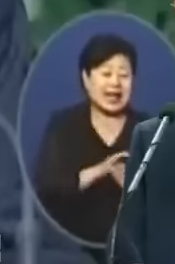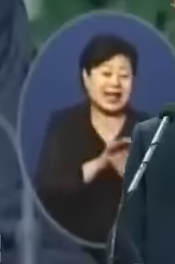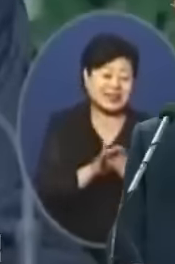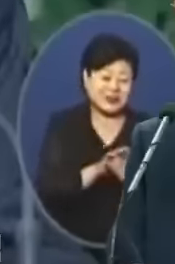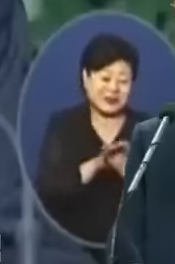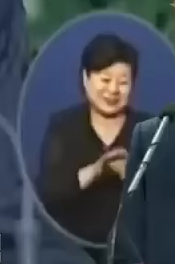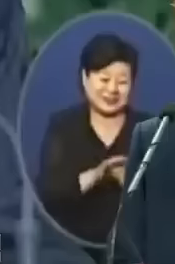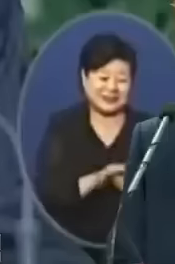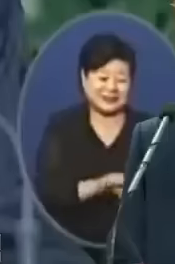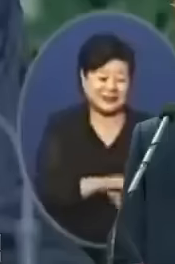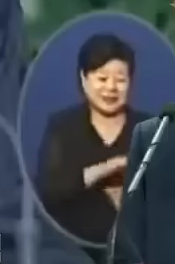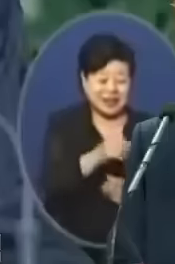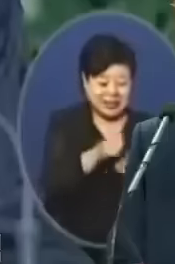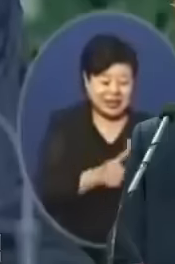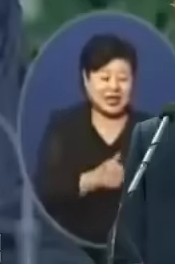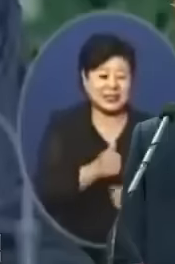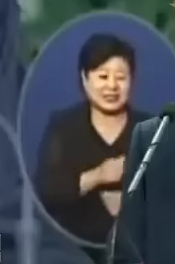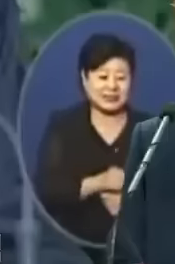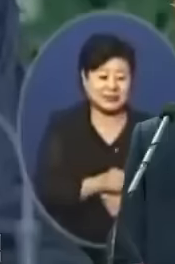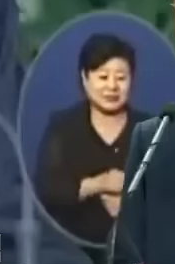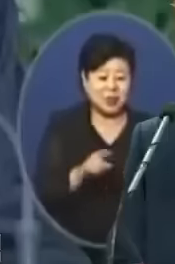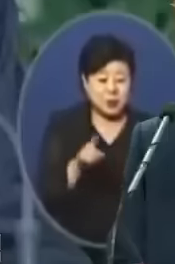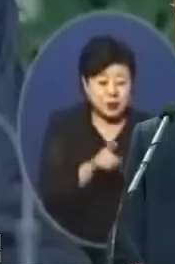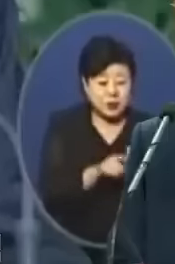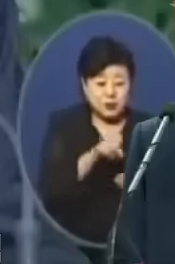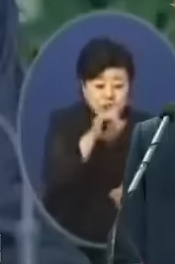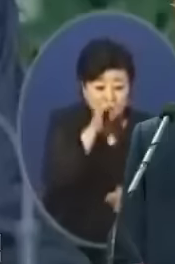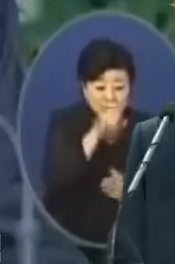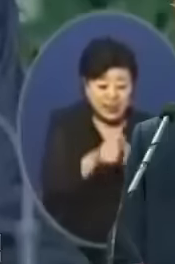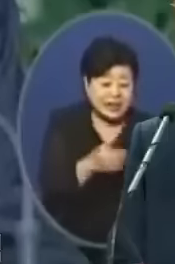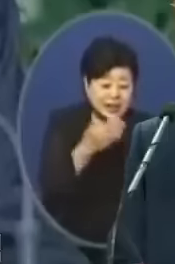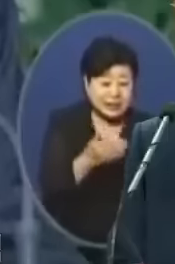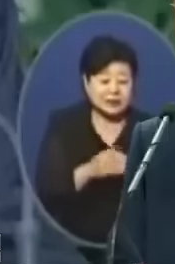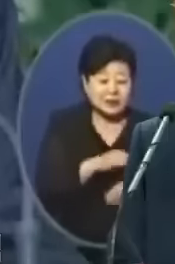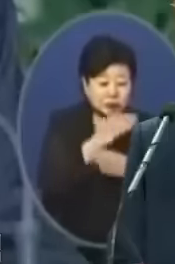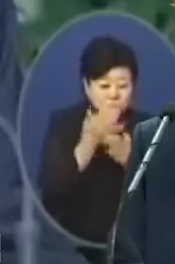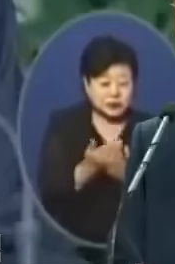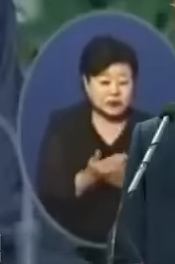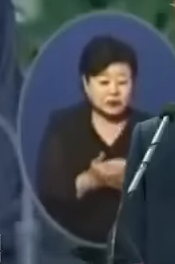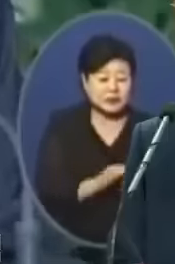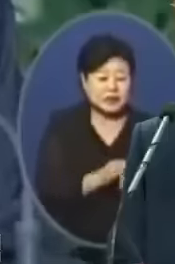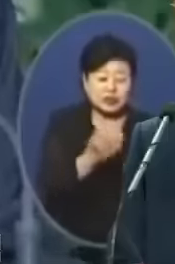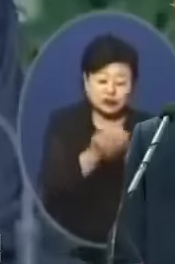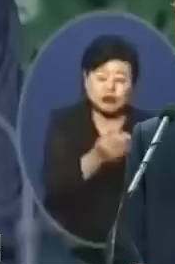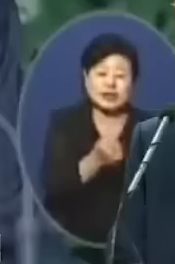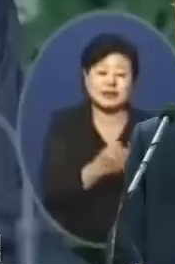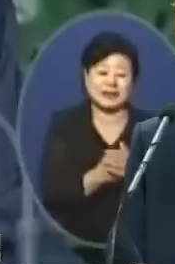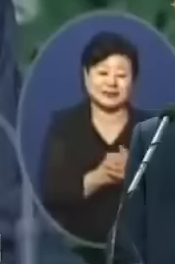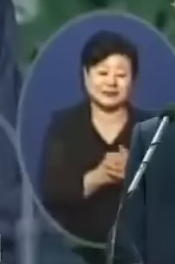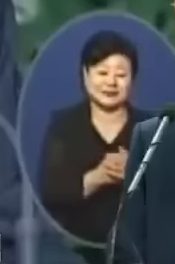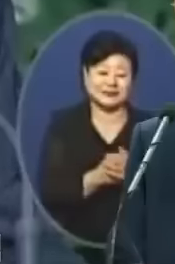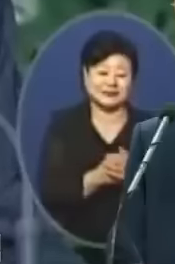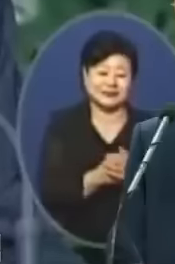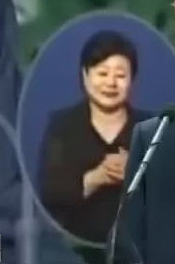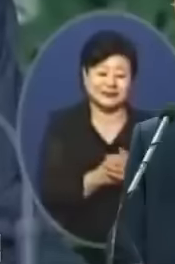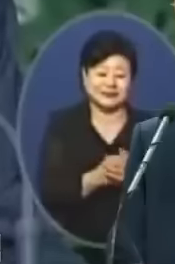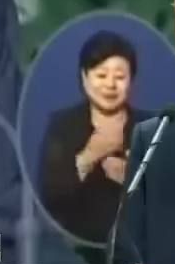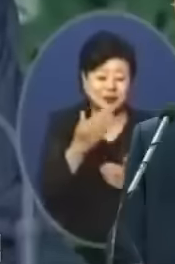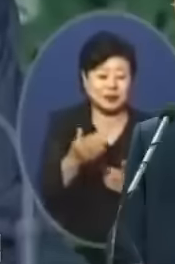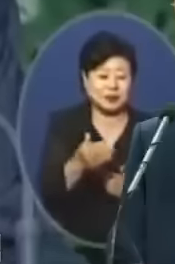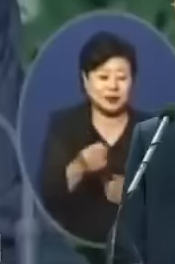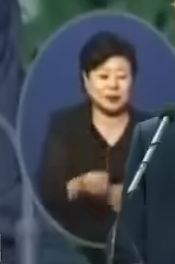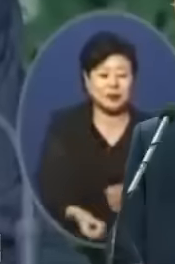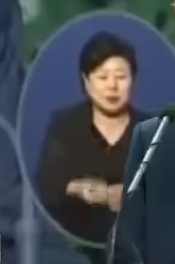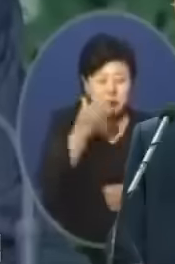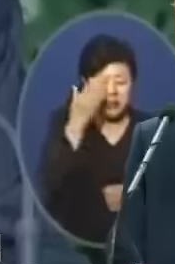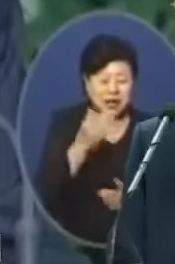것입니다. 우리가 하나님을 절대적으로 믿을 수 있는 것은 하나님이 절대적으로 여러분을 사랑하기 때문인 것입니다. 여러분